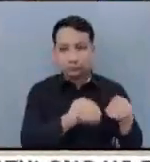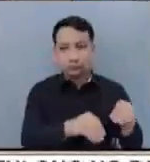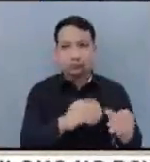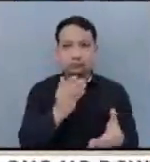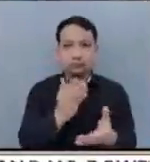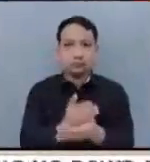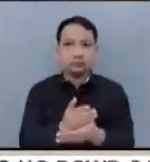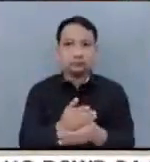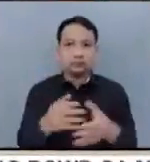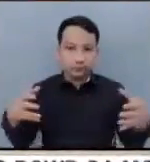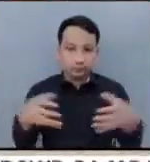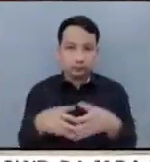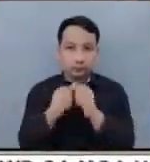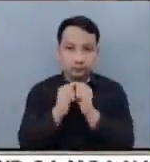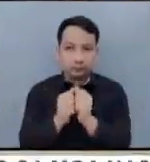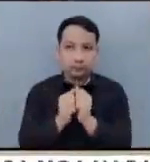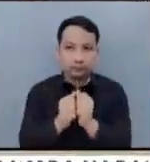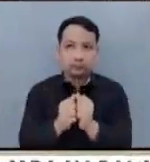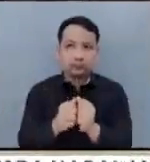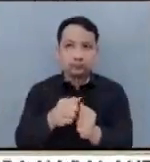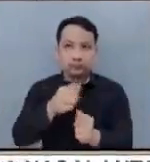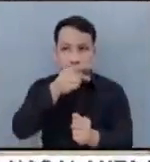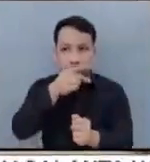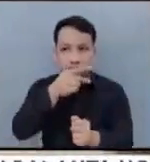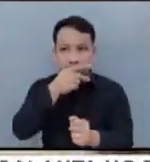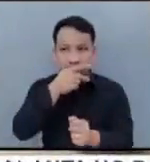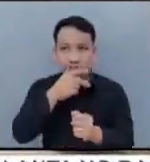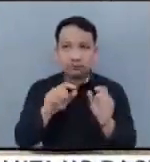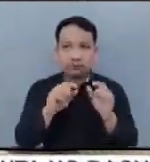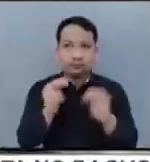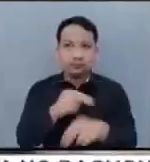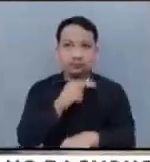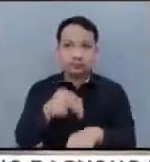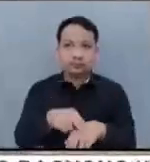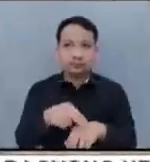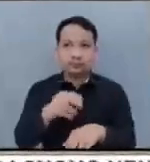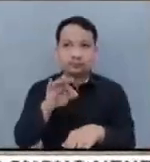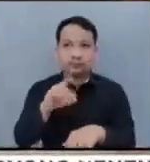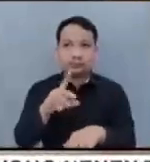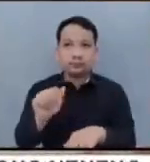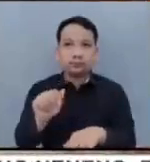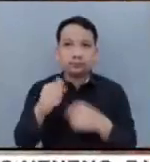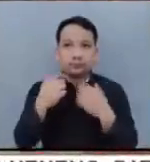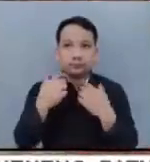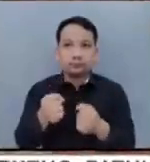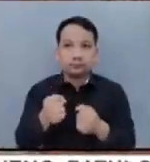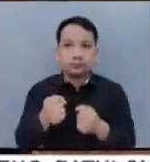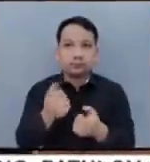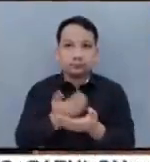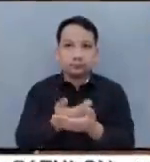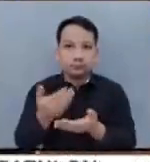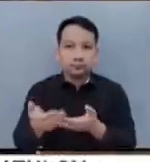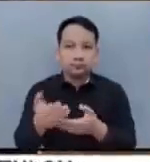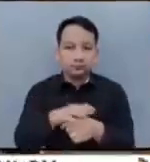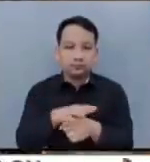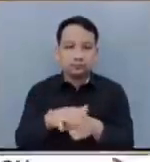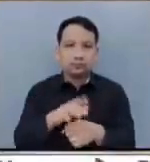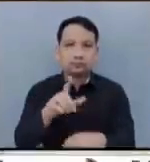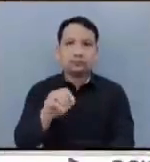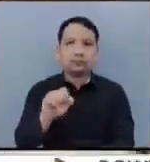mga magsasaka, pribadong sektor at National Food Authority na palakasin ang pagbili ng lokal na palay sa makatwirang